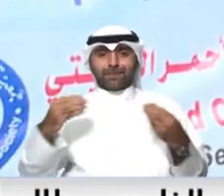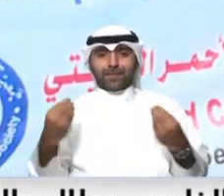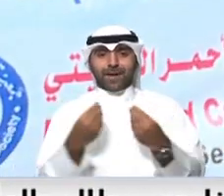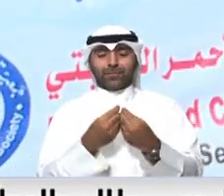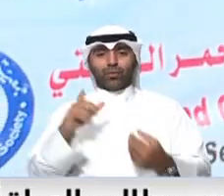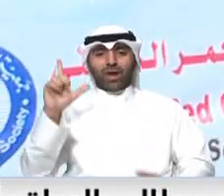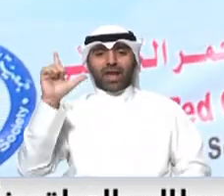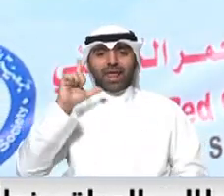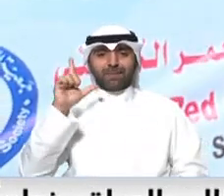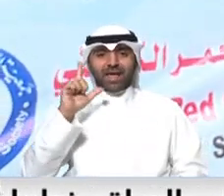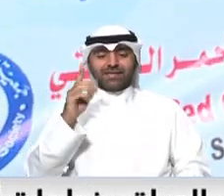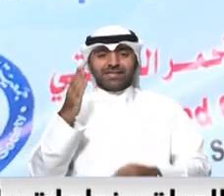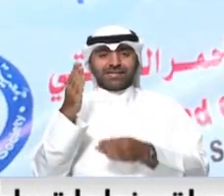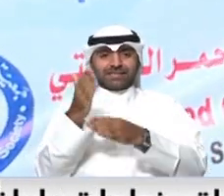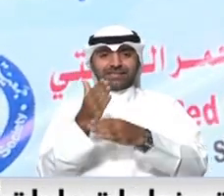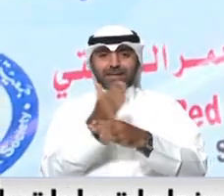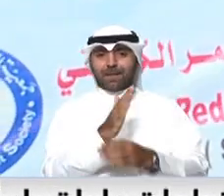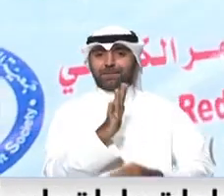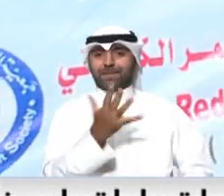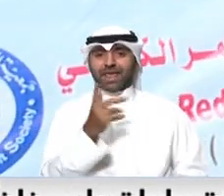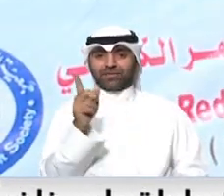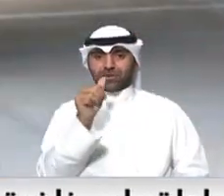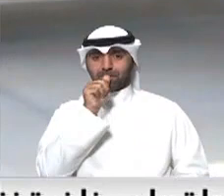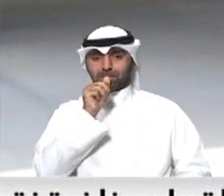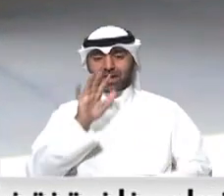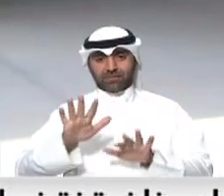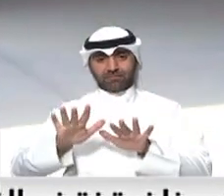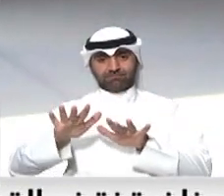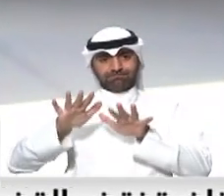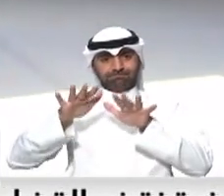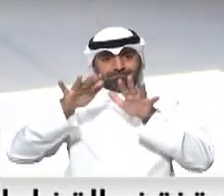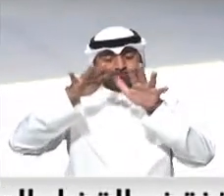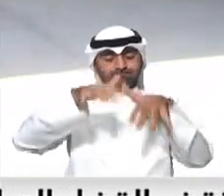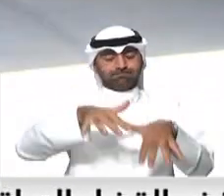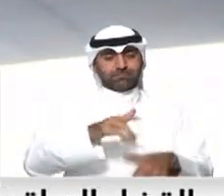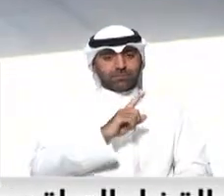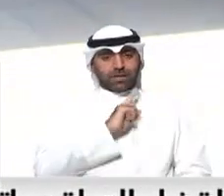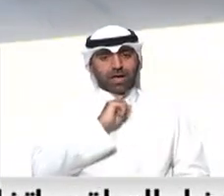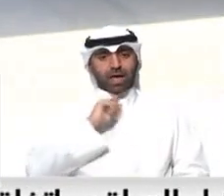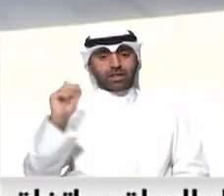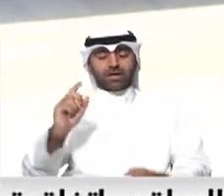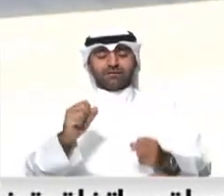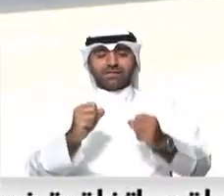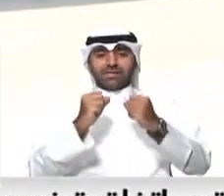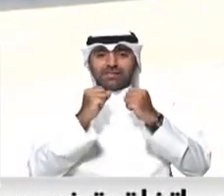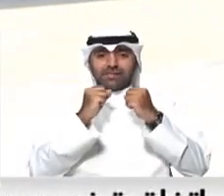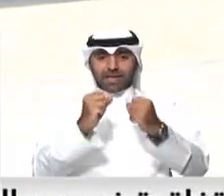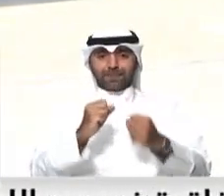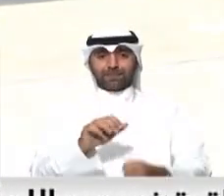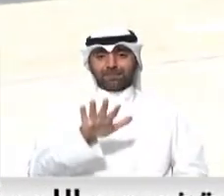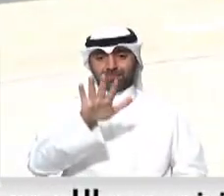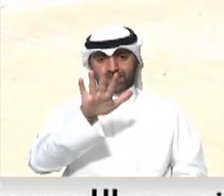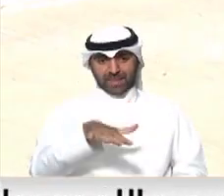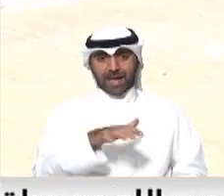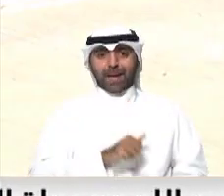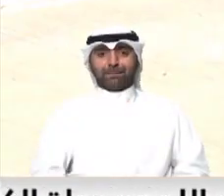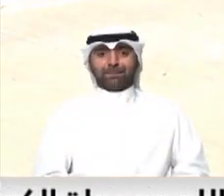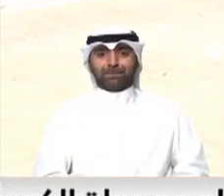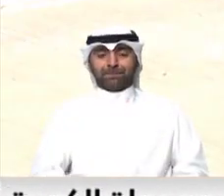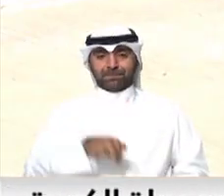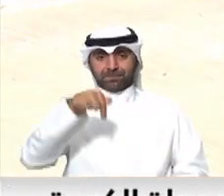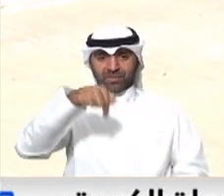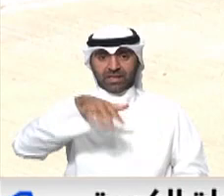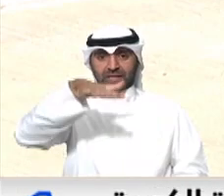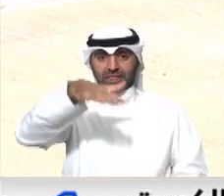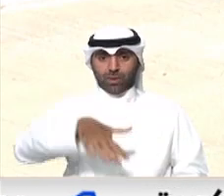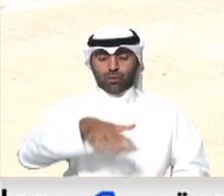وكراسي متحركة وكذلك الأكفان للضحايا وأيضا بعض